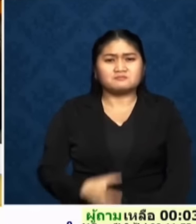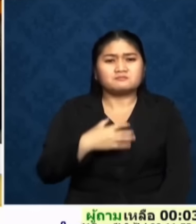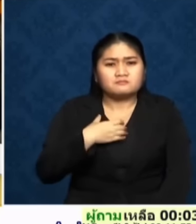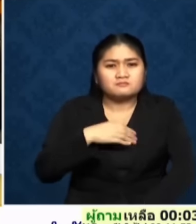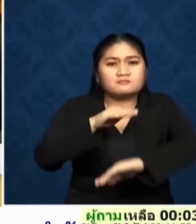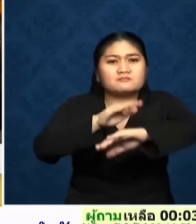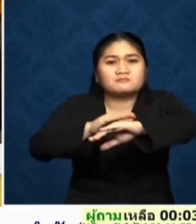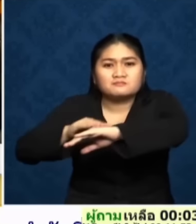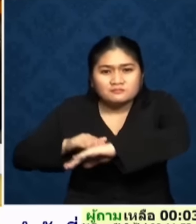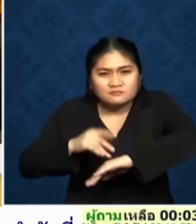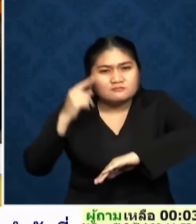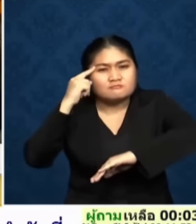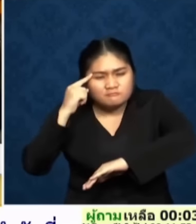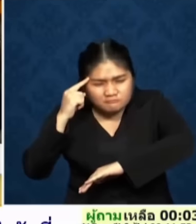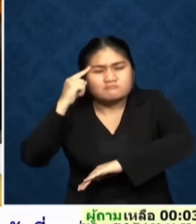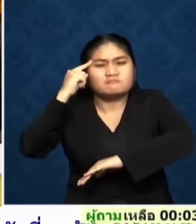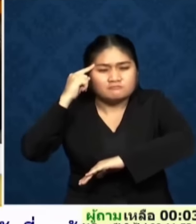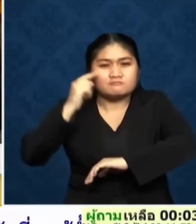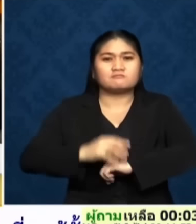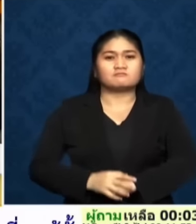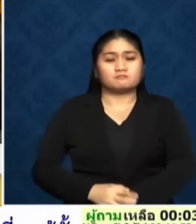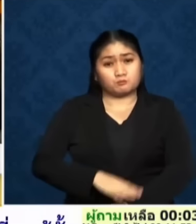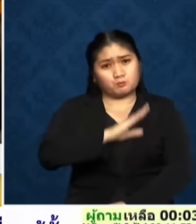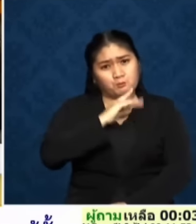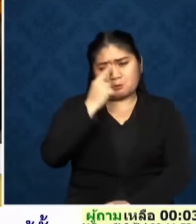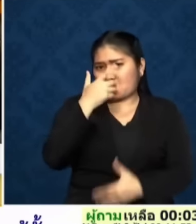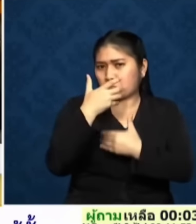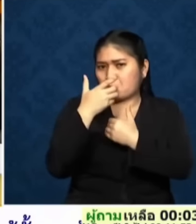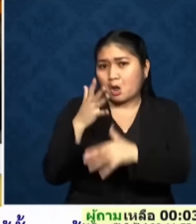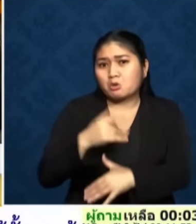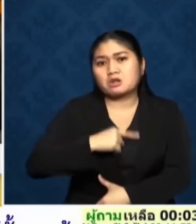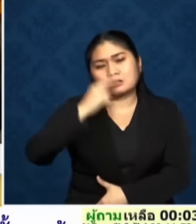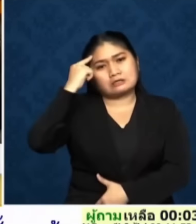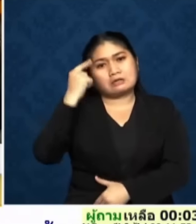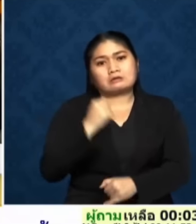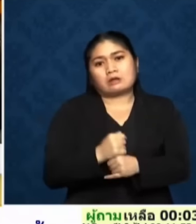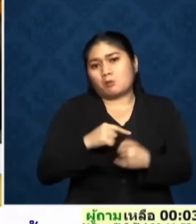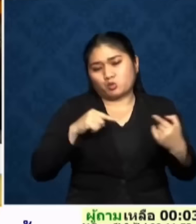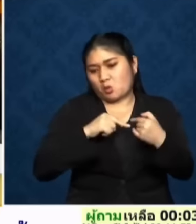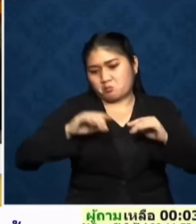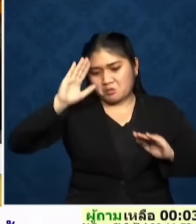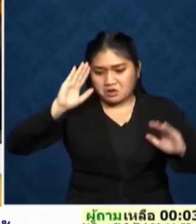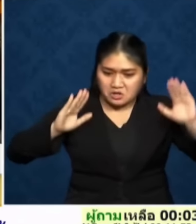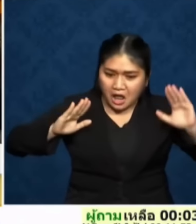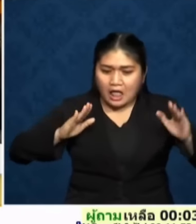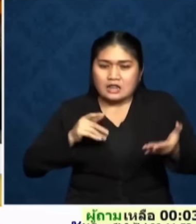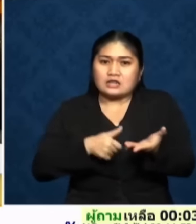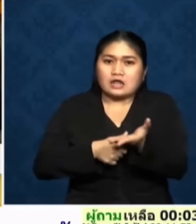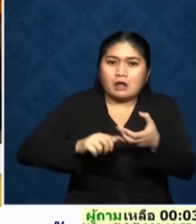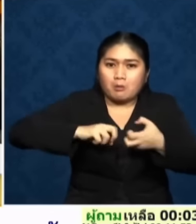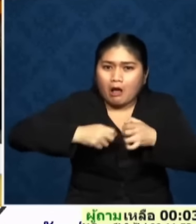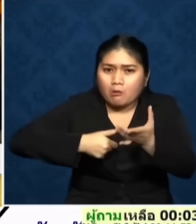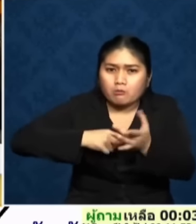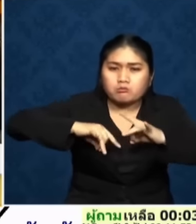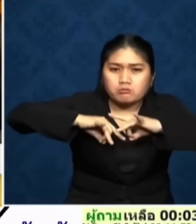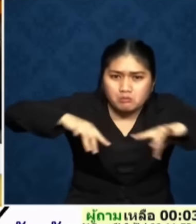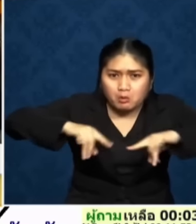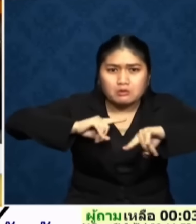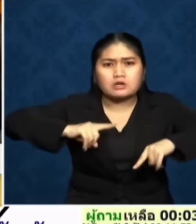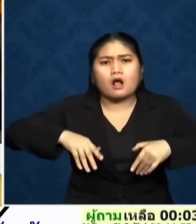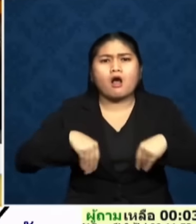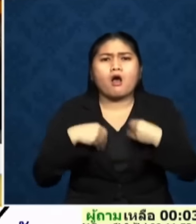ช้สติและคิดอีกครั้งครับถ้าไม่สนใจเรื่องนี้แล้วมาทำรัฐธรรมนูญให้เป็นประชาธิปไตยแก้ความขัดแย้งและแก้ปัญหาให้พี่น้องประชาชนด้วย